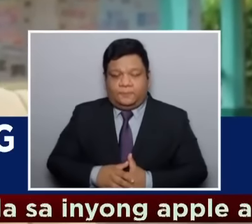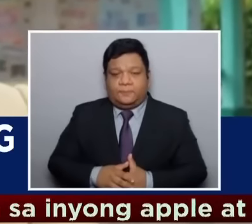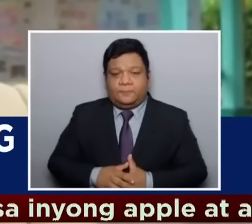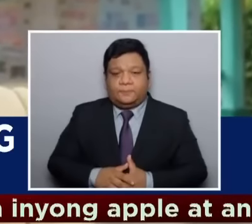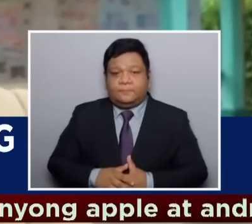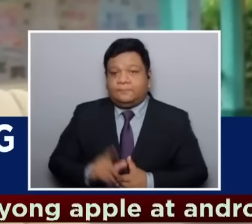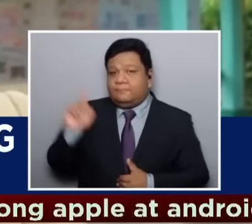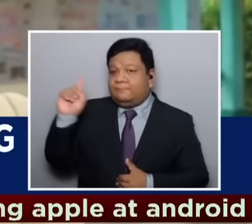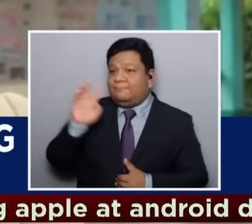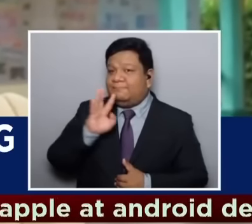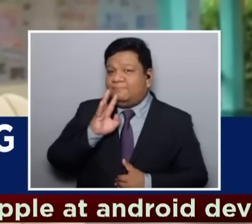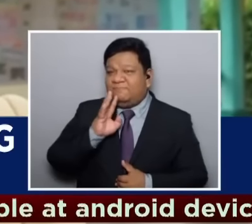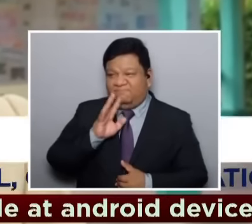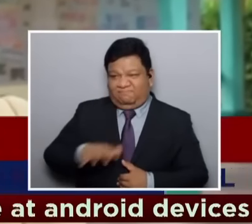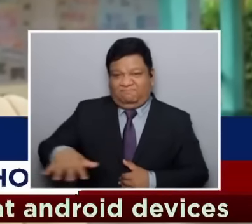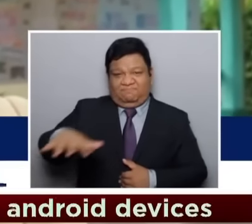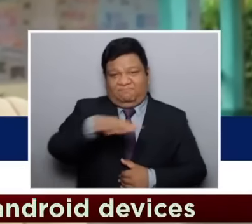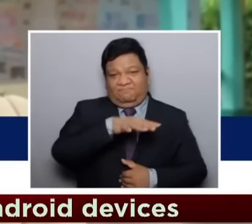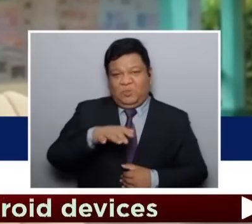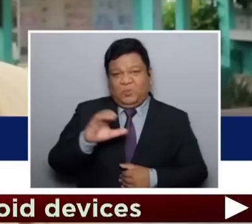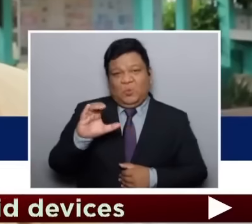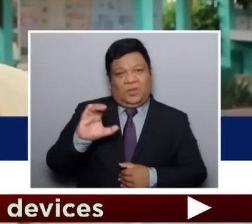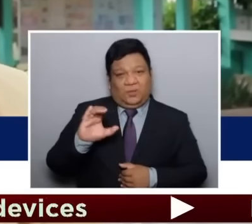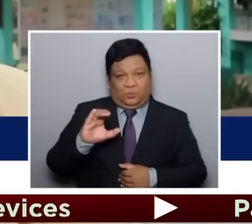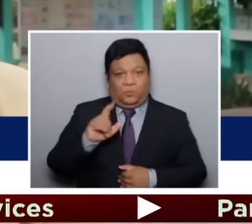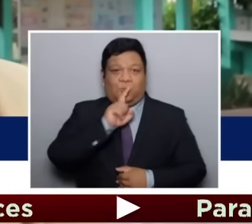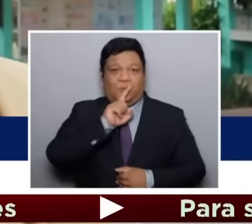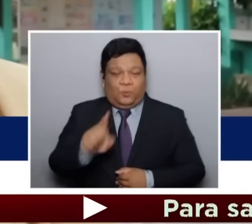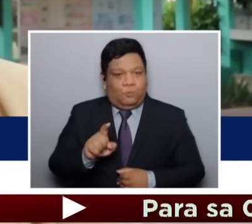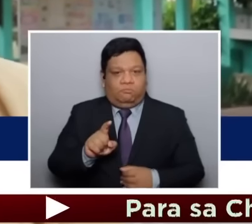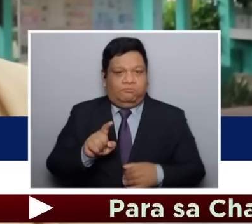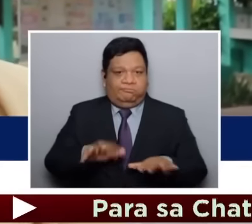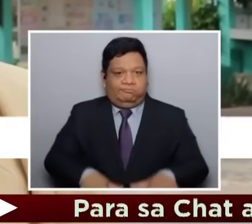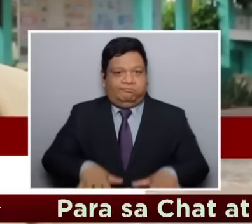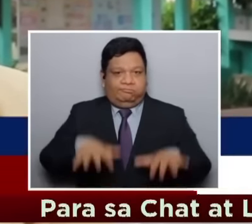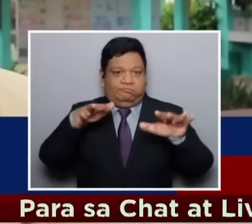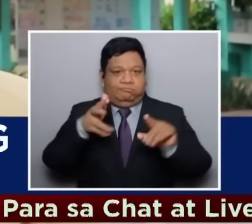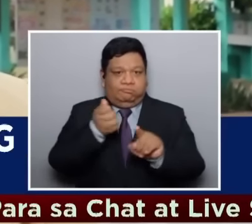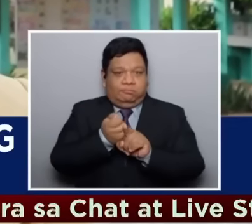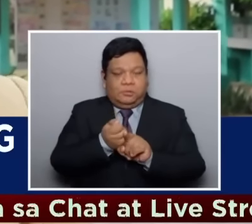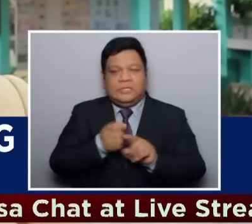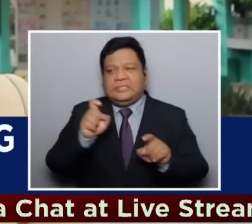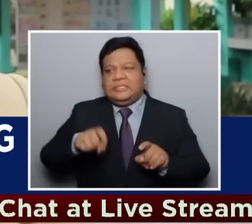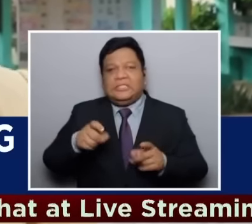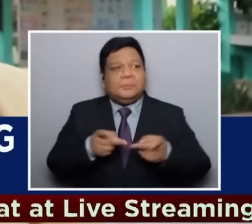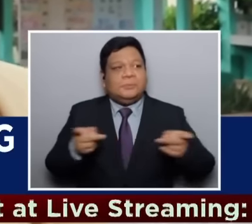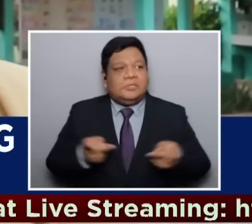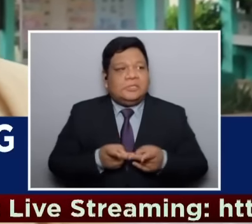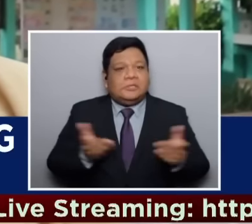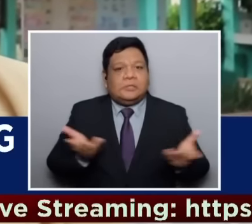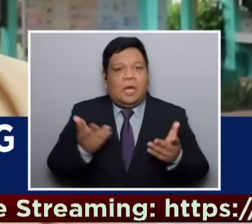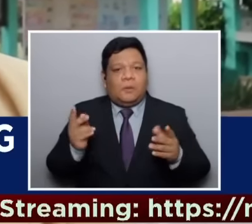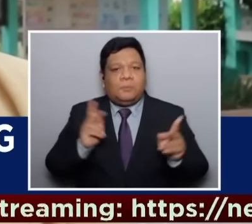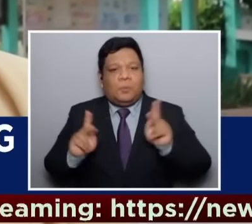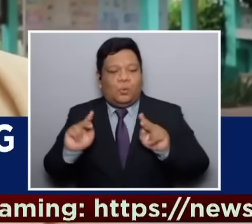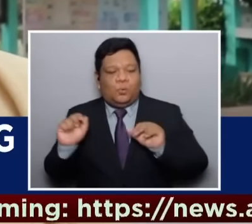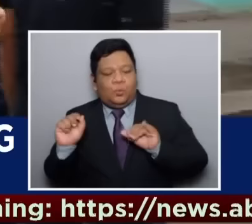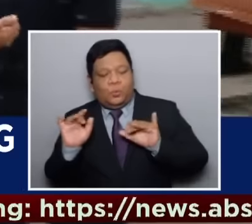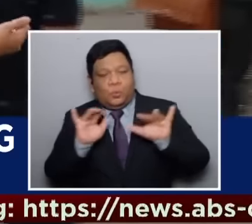kaya we really need a place for the community to go, especially